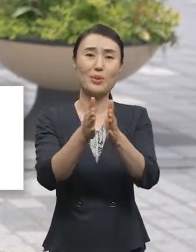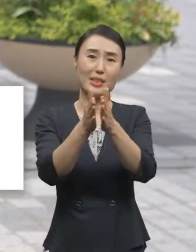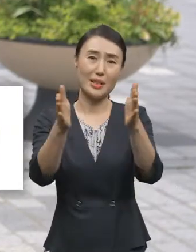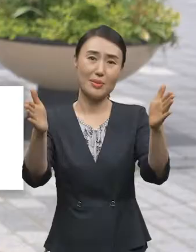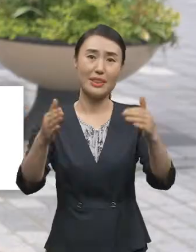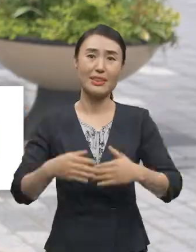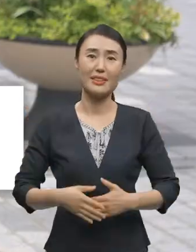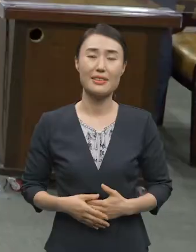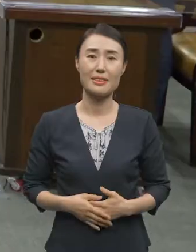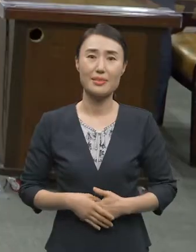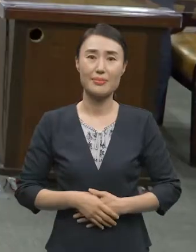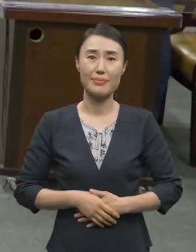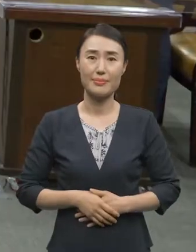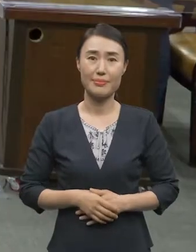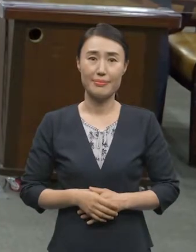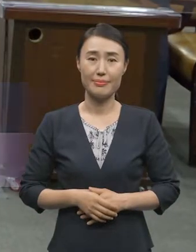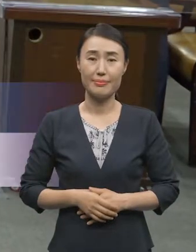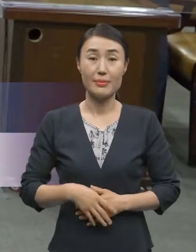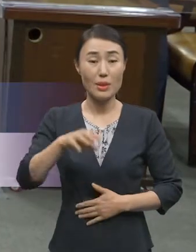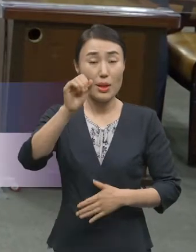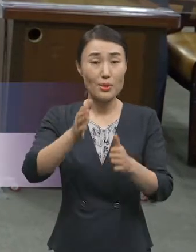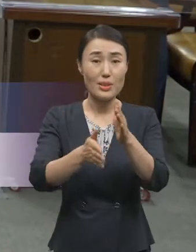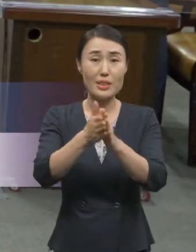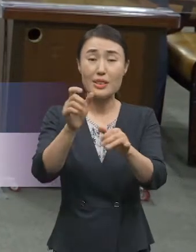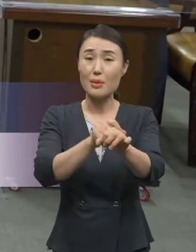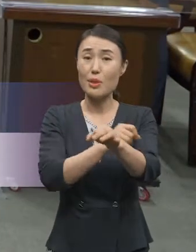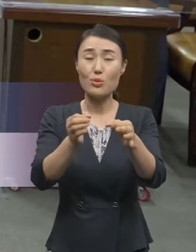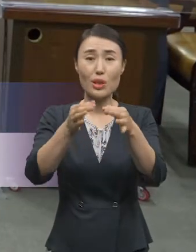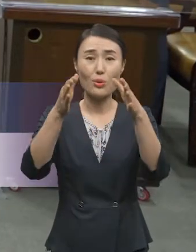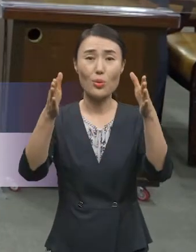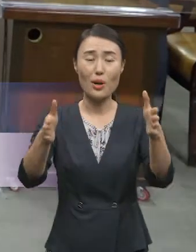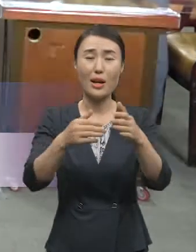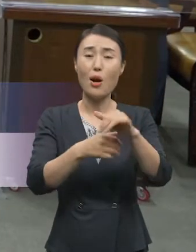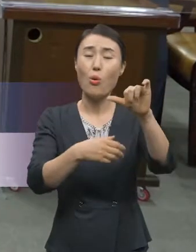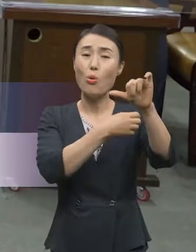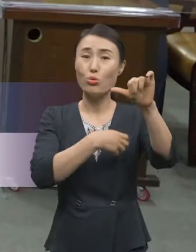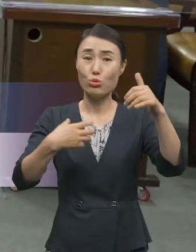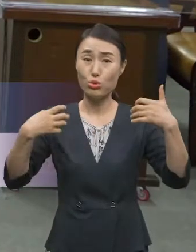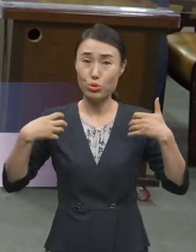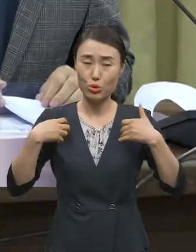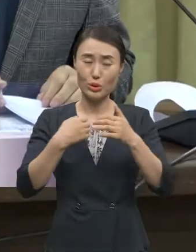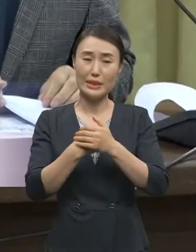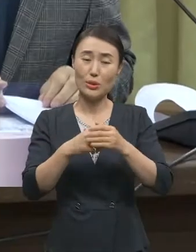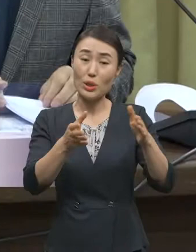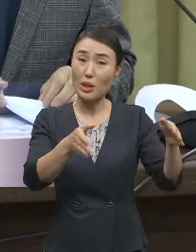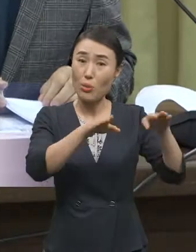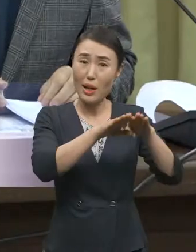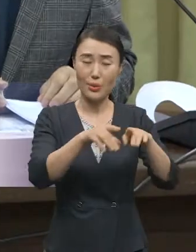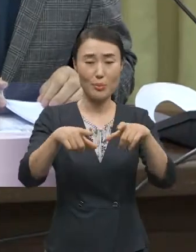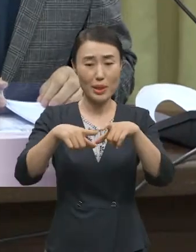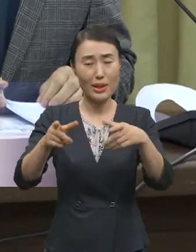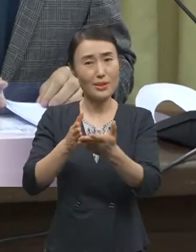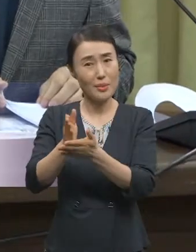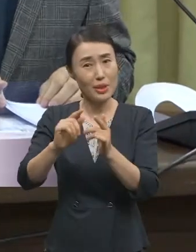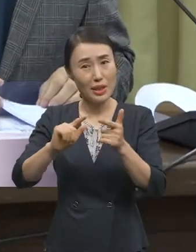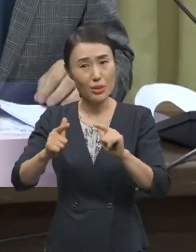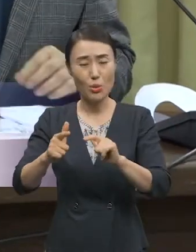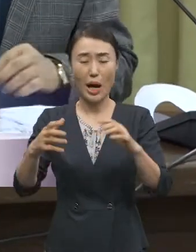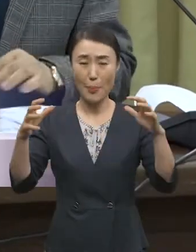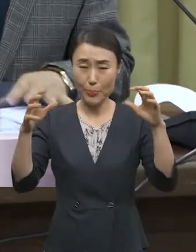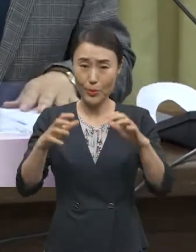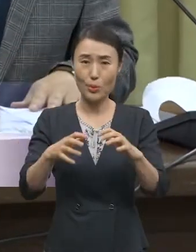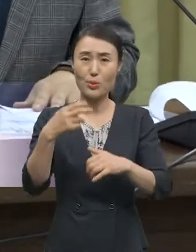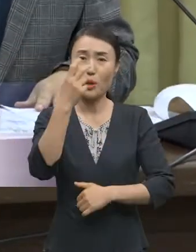들어갑니다 관계시 는 특별 주간 동안 5개 자치구 산하 기관 민간 전문가들로